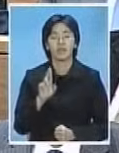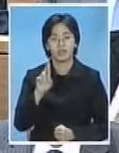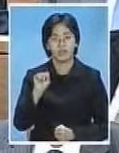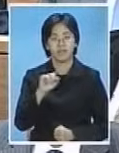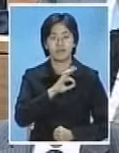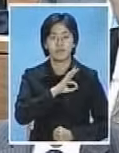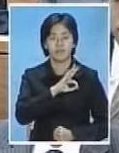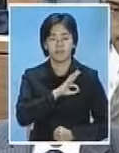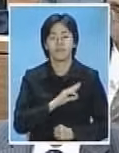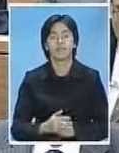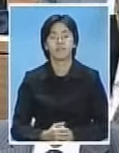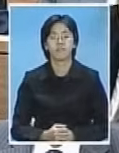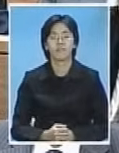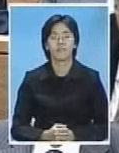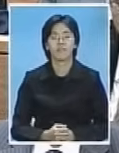า